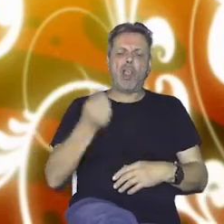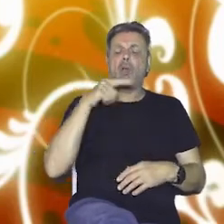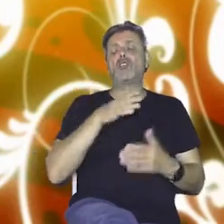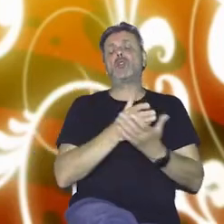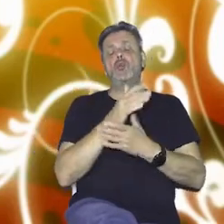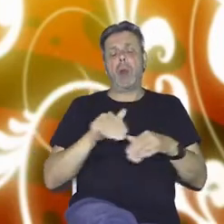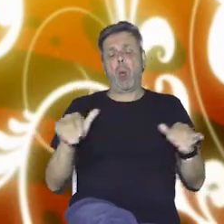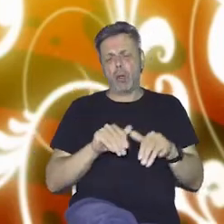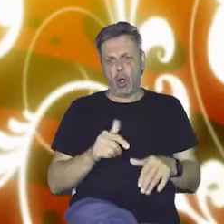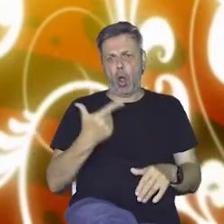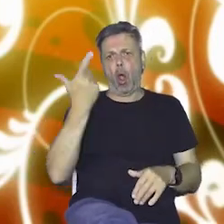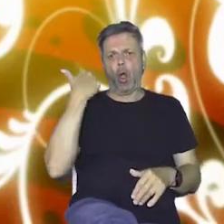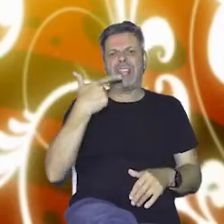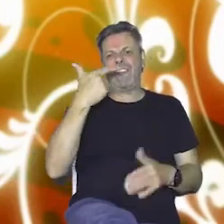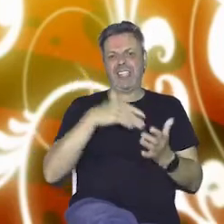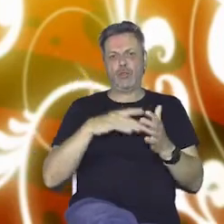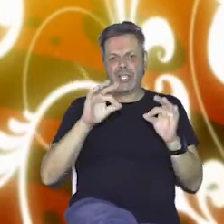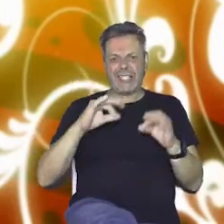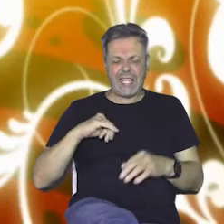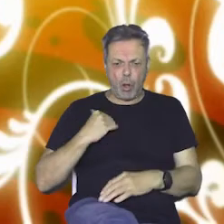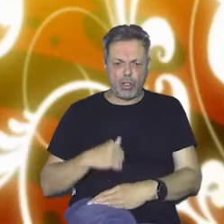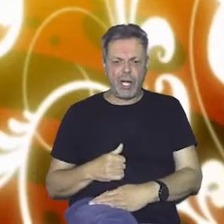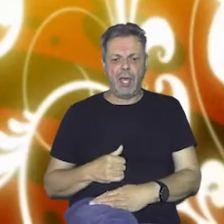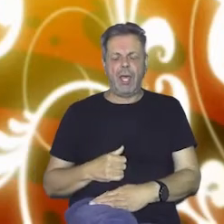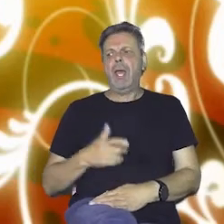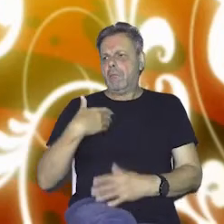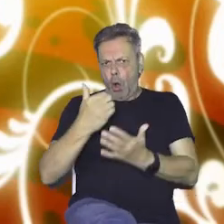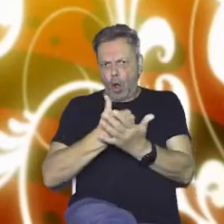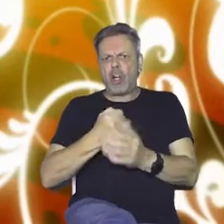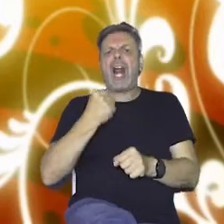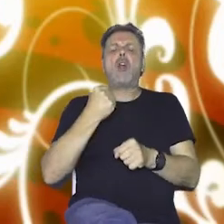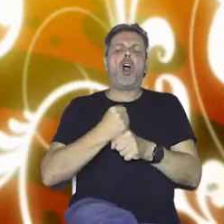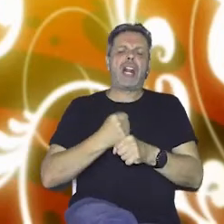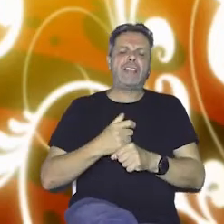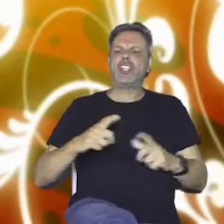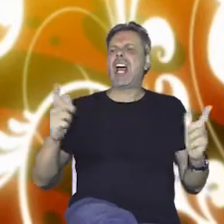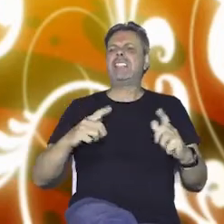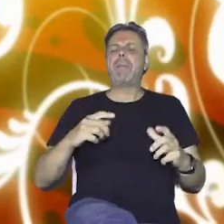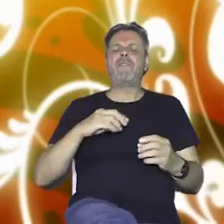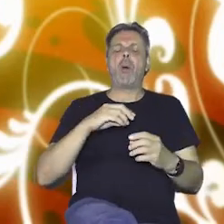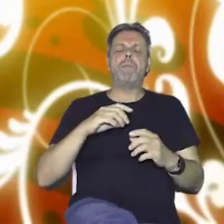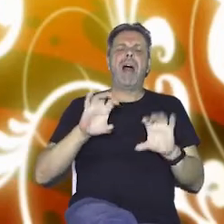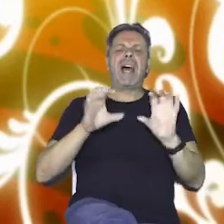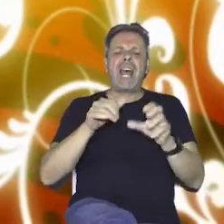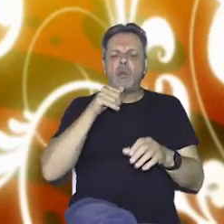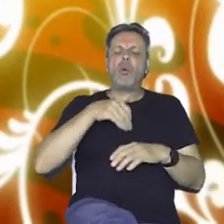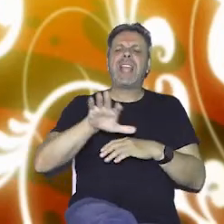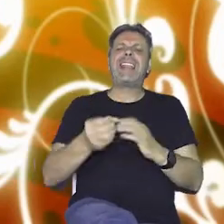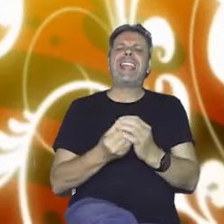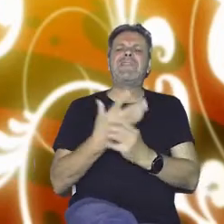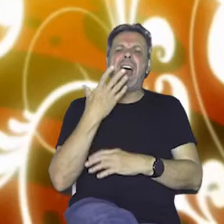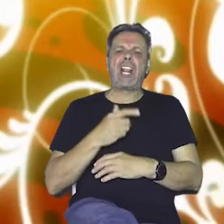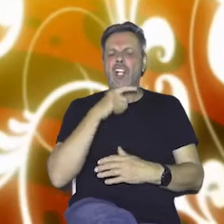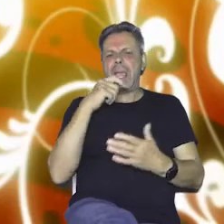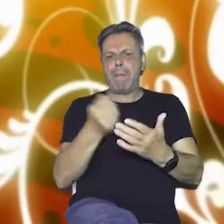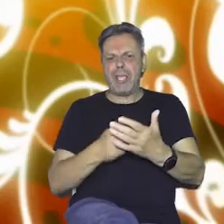mirovini od 2010. godine, honorarno još uvijek radiš na Zabavnom radiju, te dalje stvaraš i